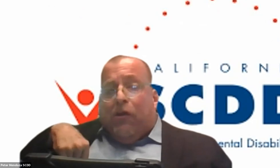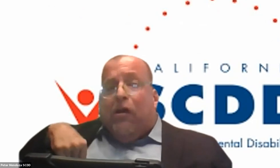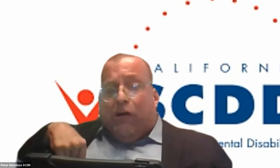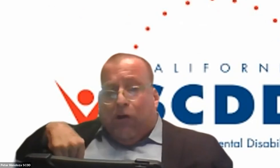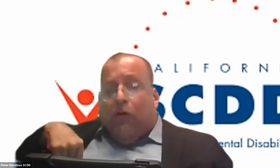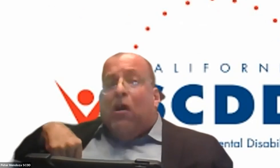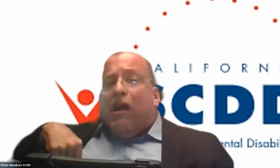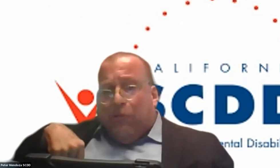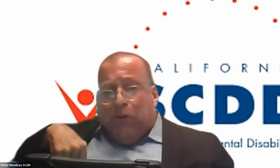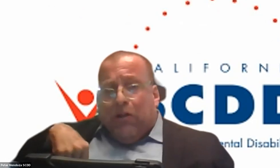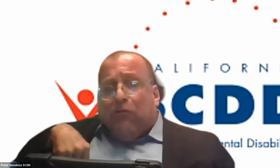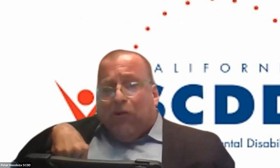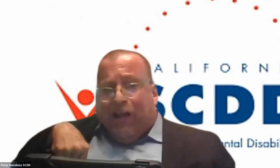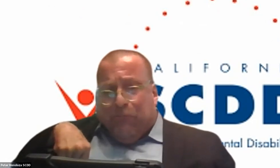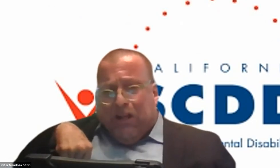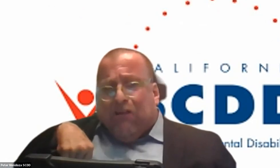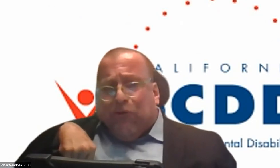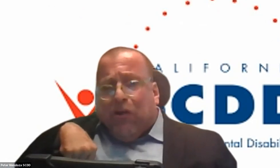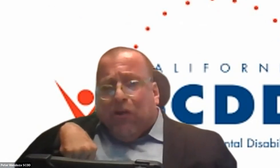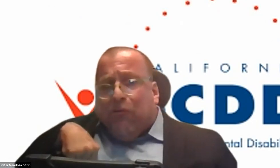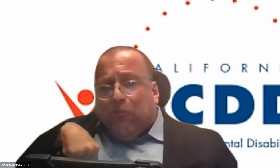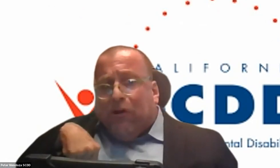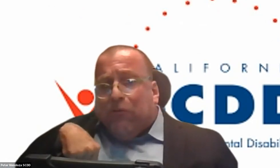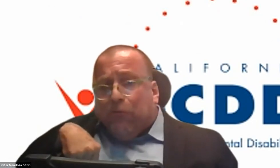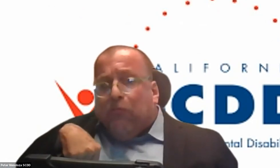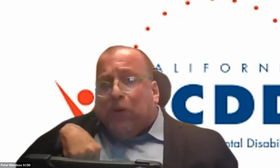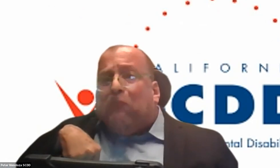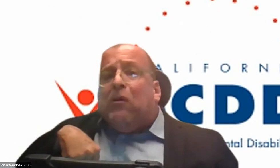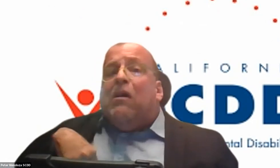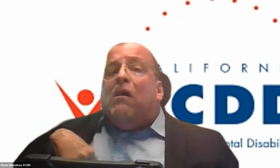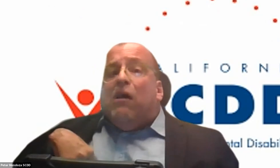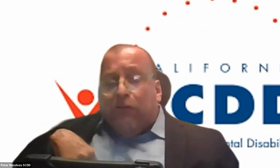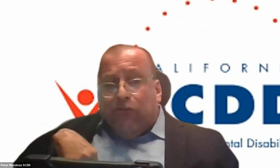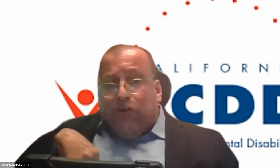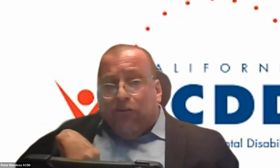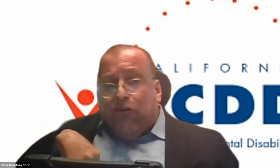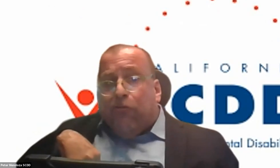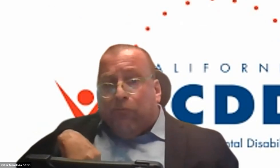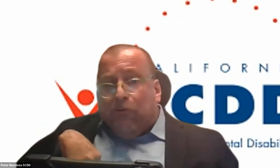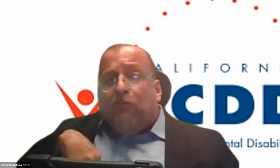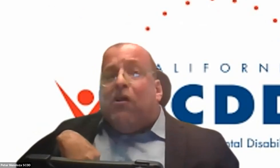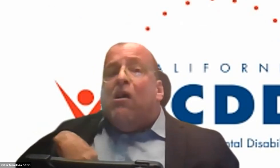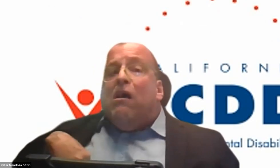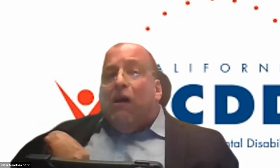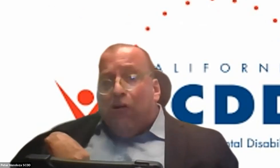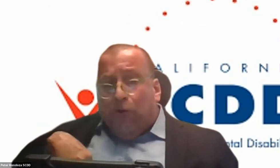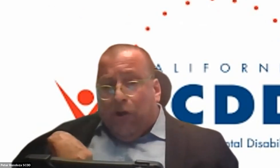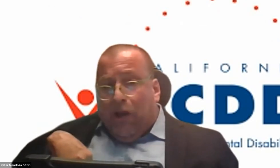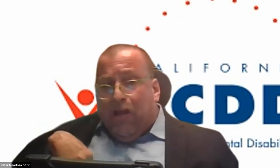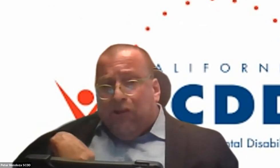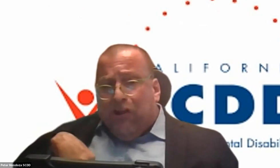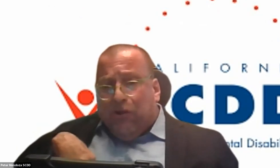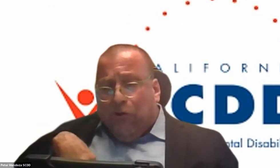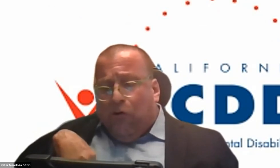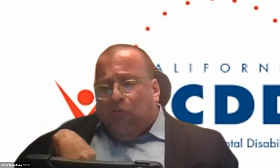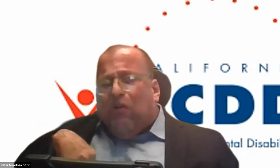the Competitive Integrative Employment Roadmap. This session is for folks who are